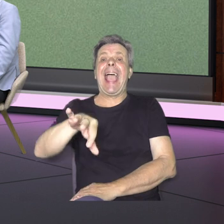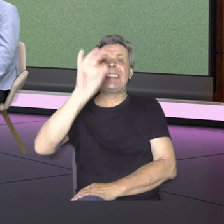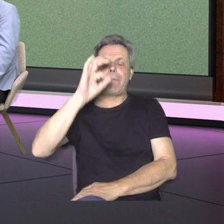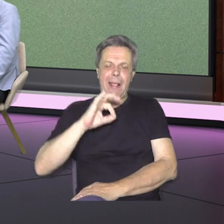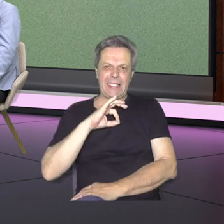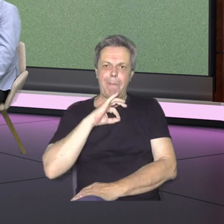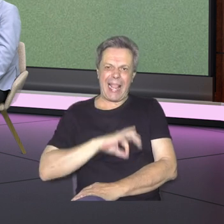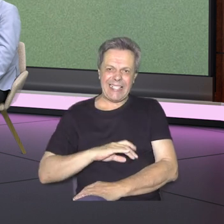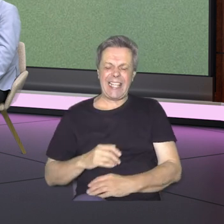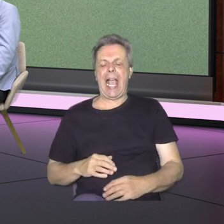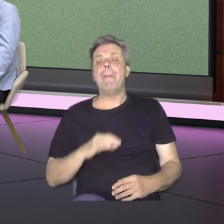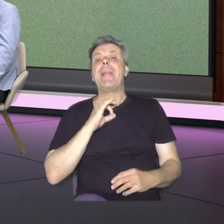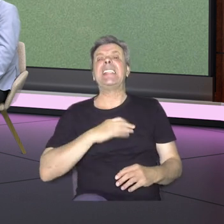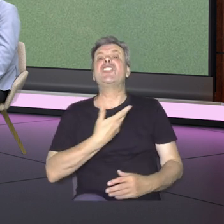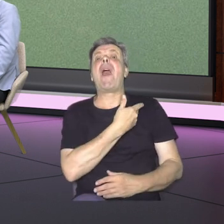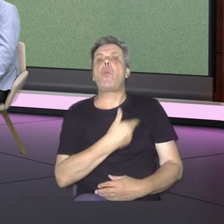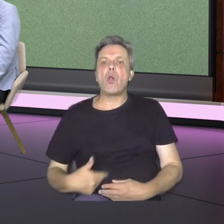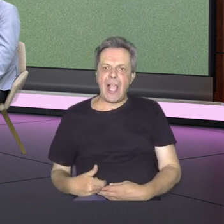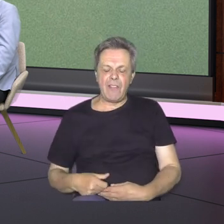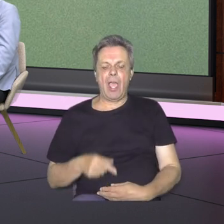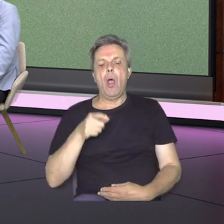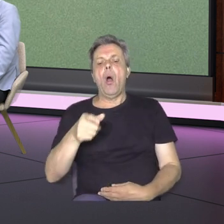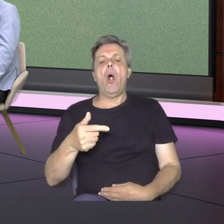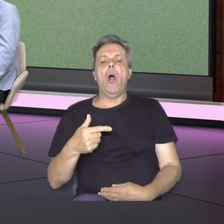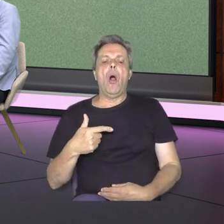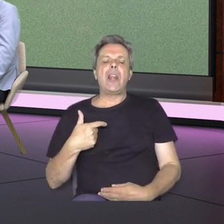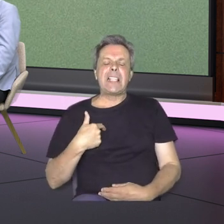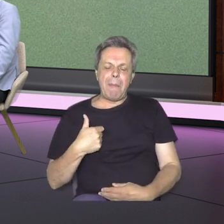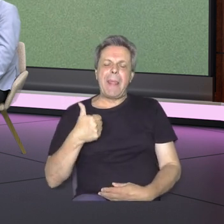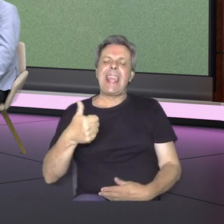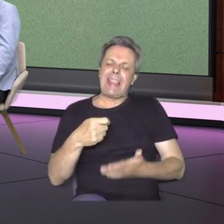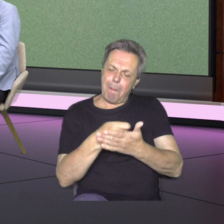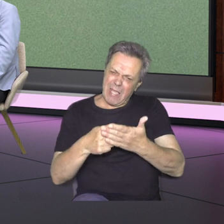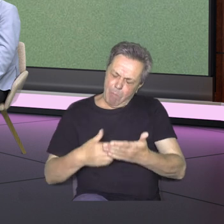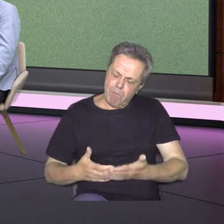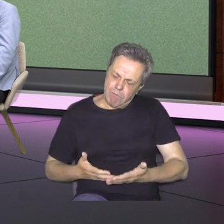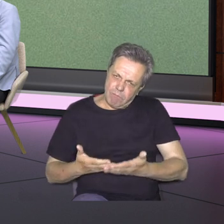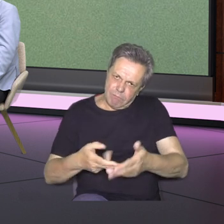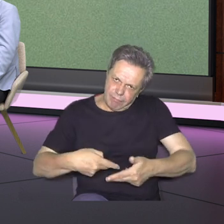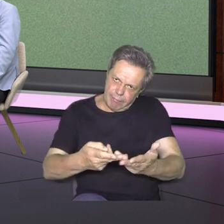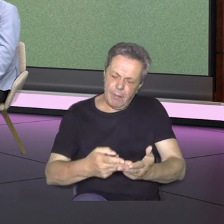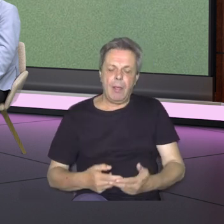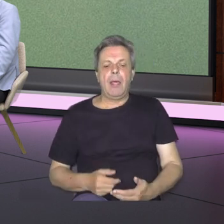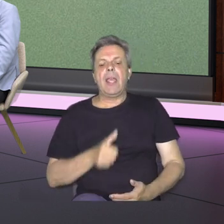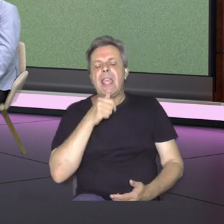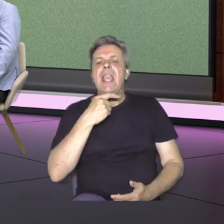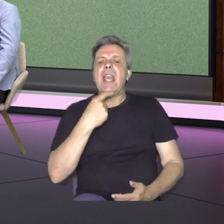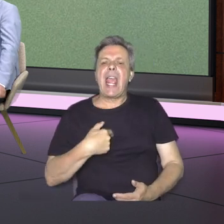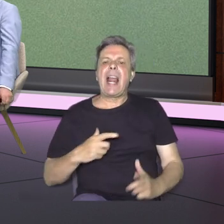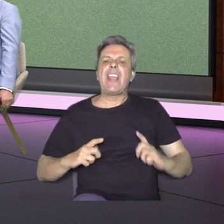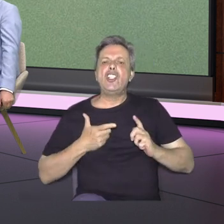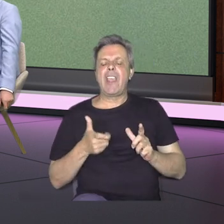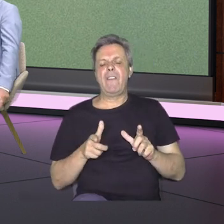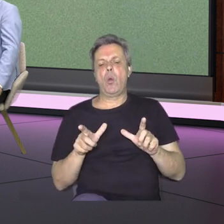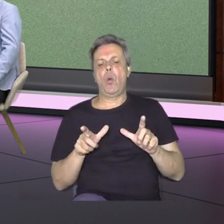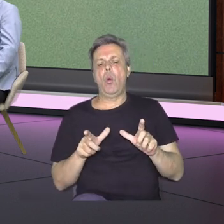za predsjednika predsjedništva Jugoslavije, ona se meni jednim pismom obratila, rekla da